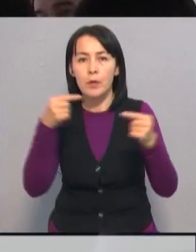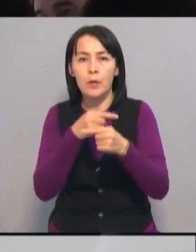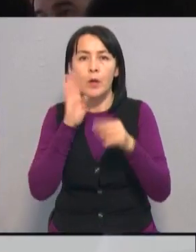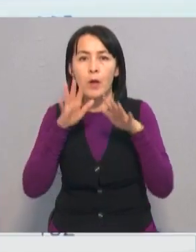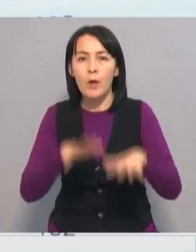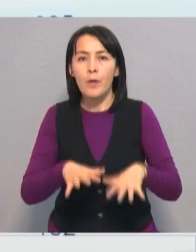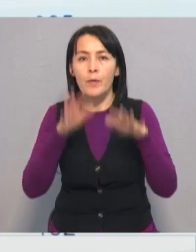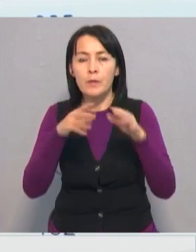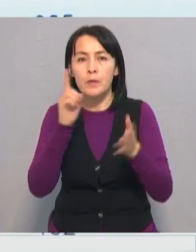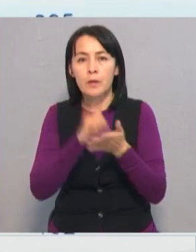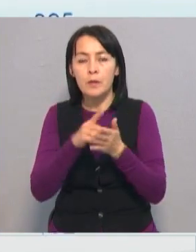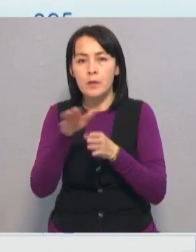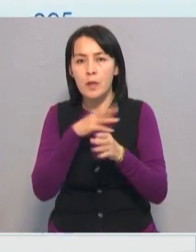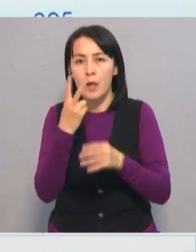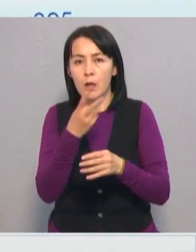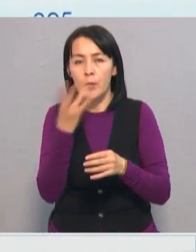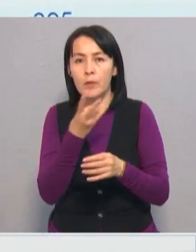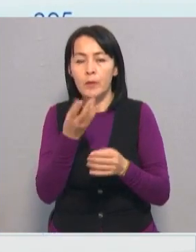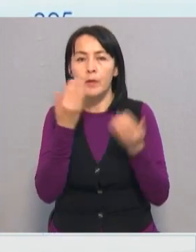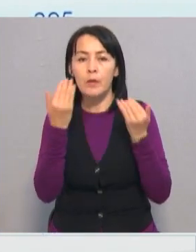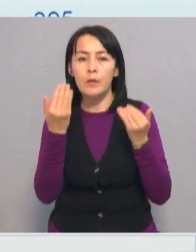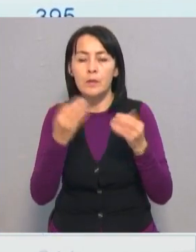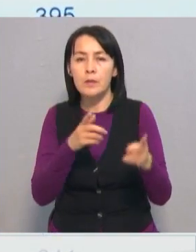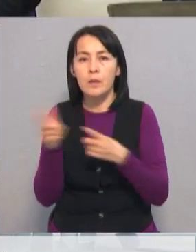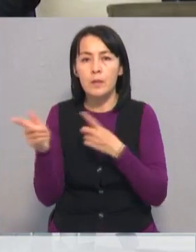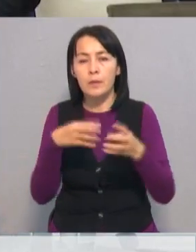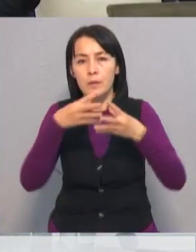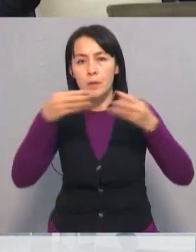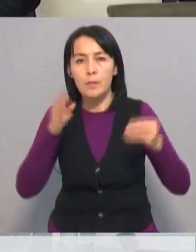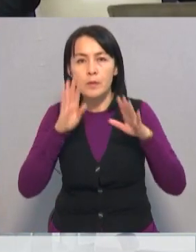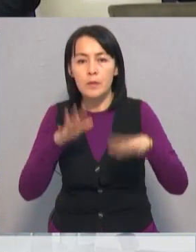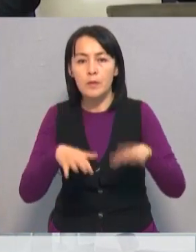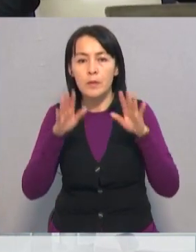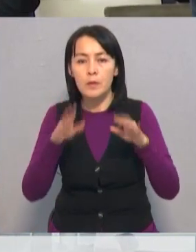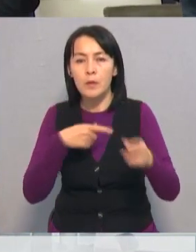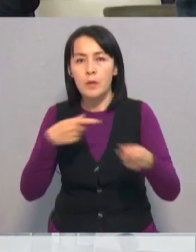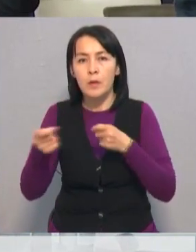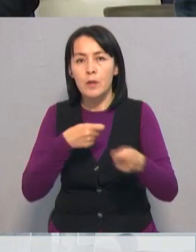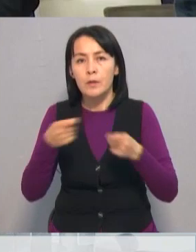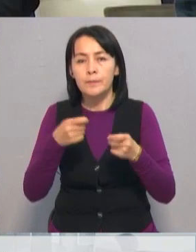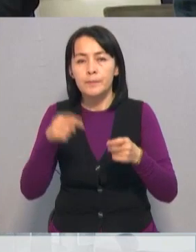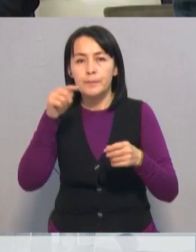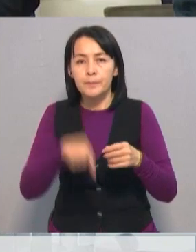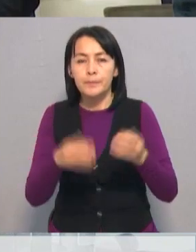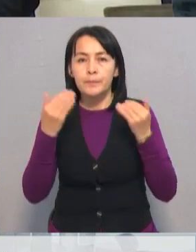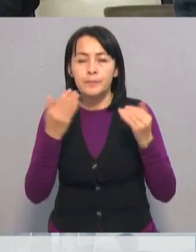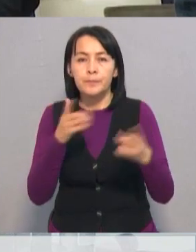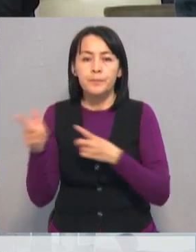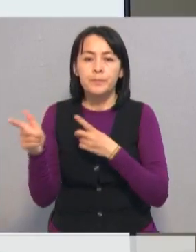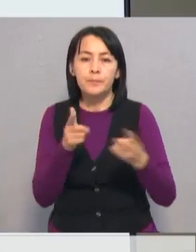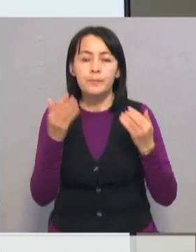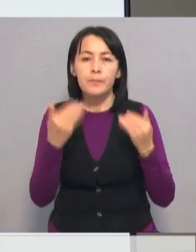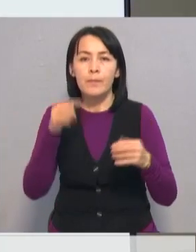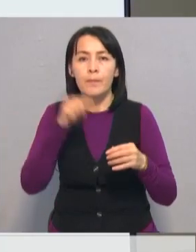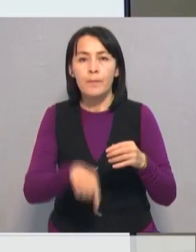обл зне должна контролироваться с докладом о мероприятиях по подготовке к Весенним паводкам выступил руководитель управления мобилизационной подготовки